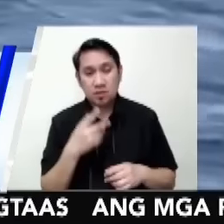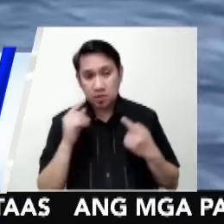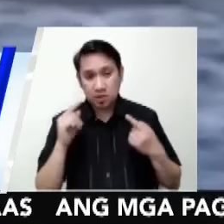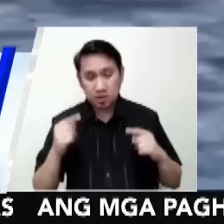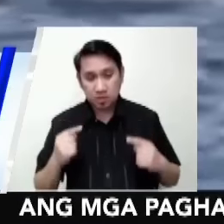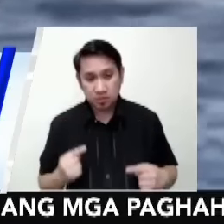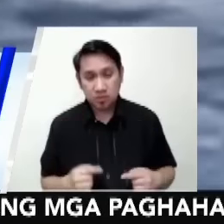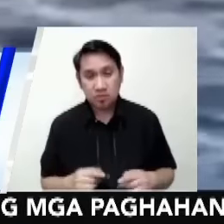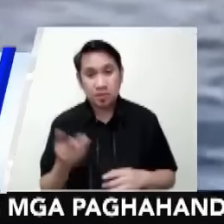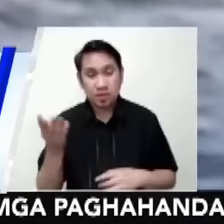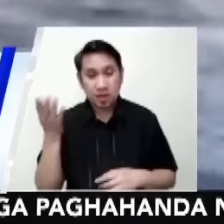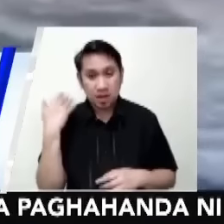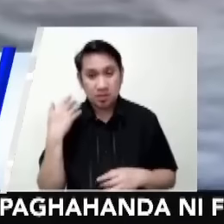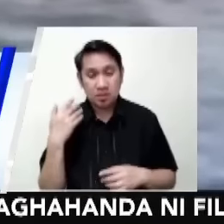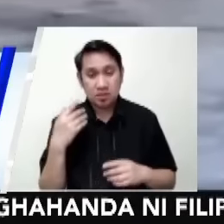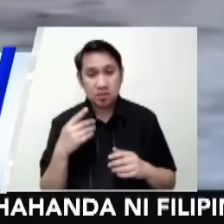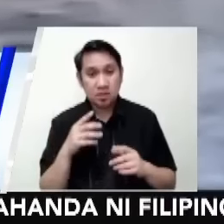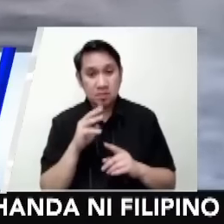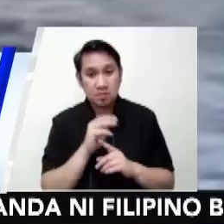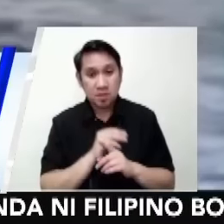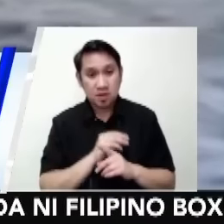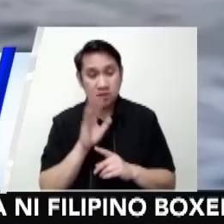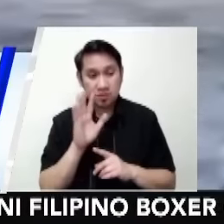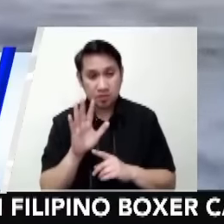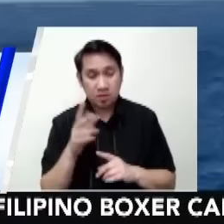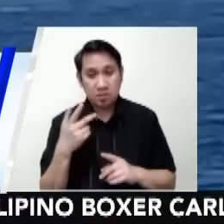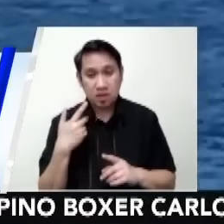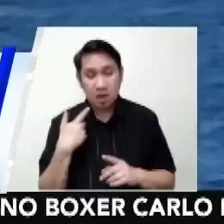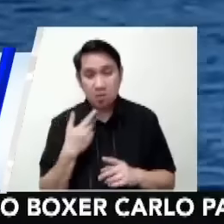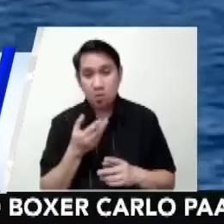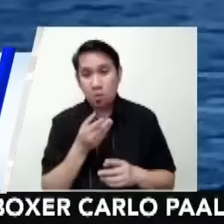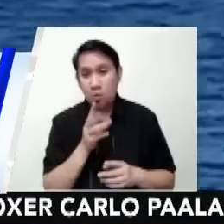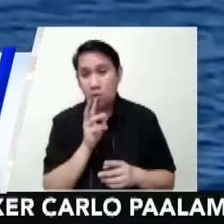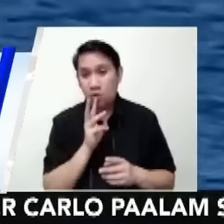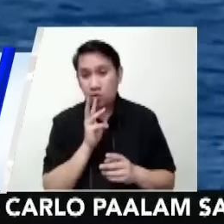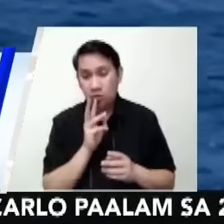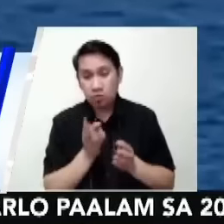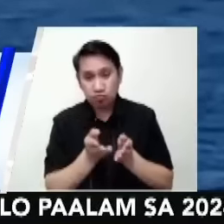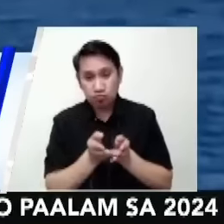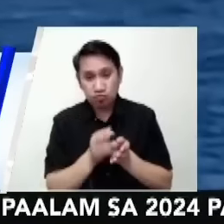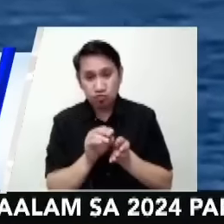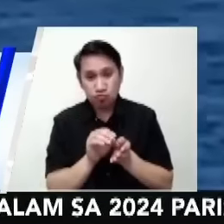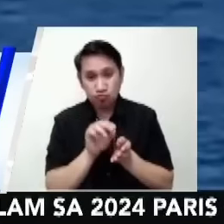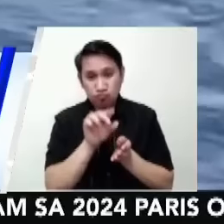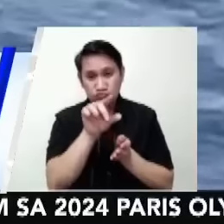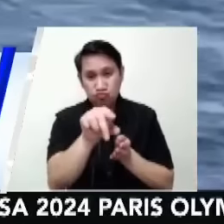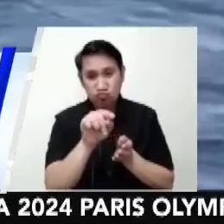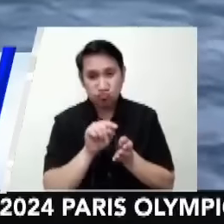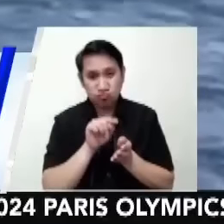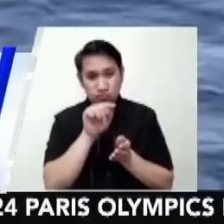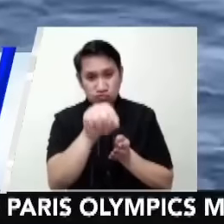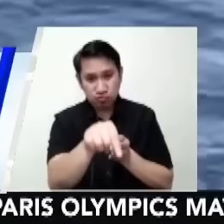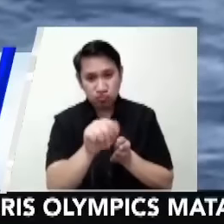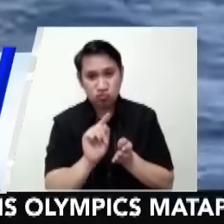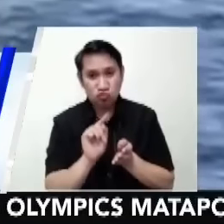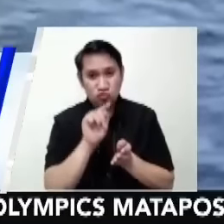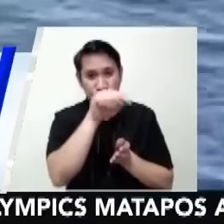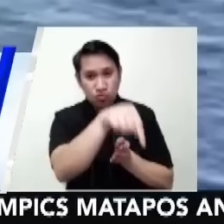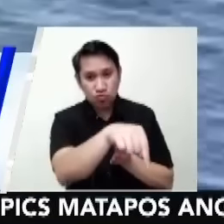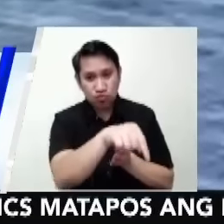March 5, nang sabayang i-water cannon ng dalawang China Coast Guard ship ang resupply ship na Unaiza May 4.